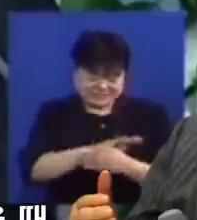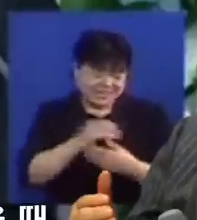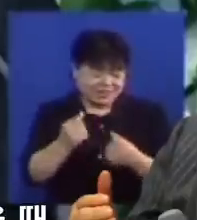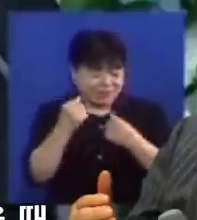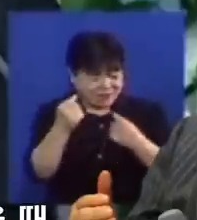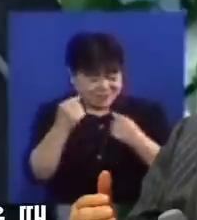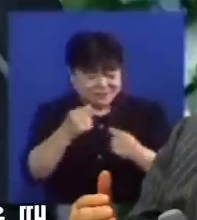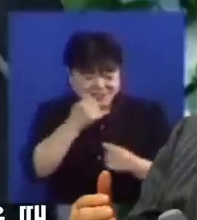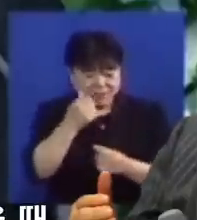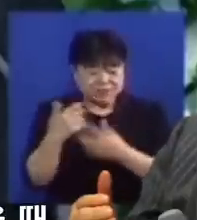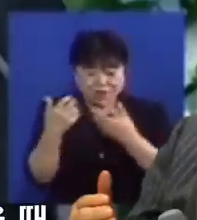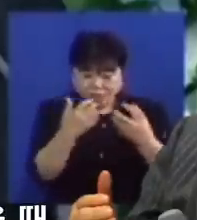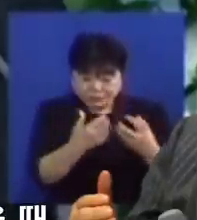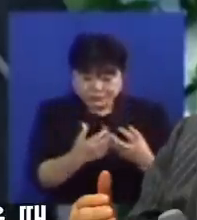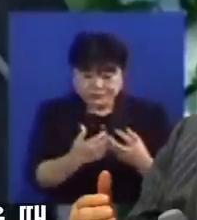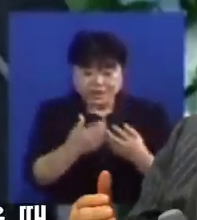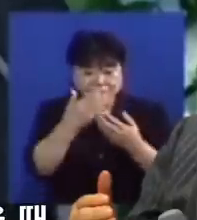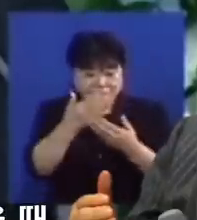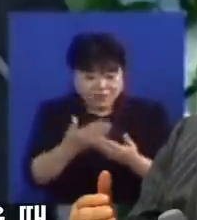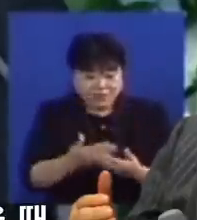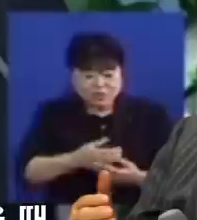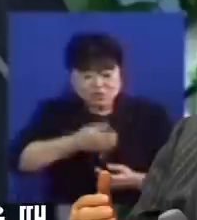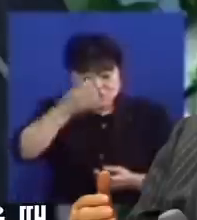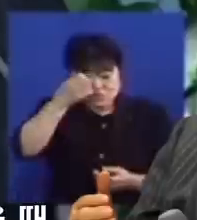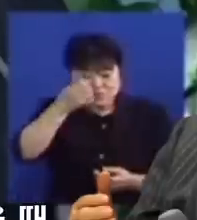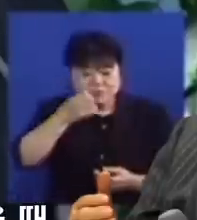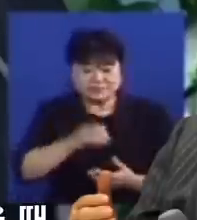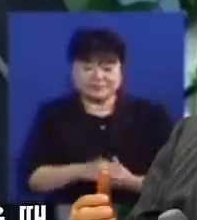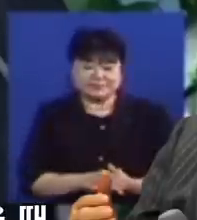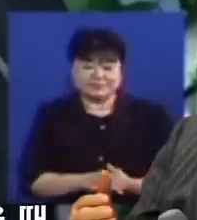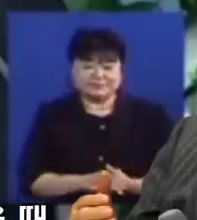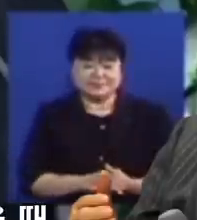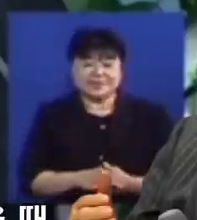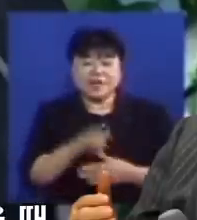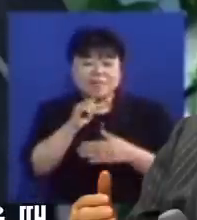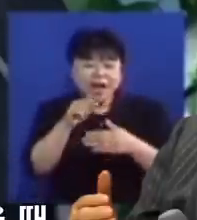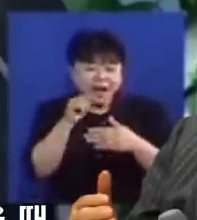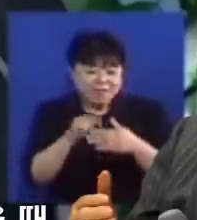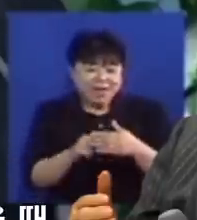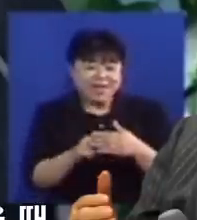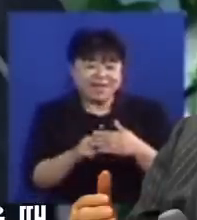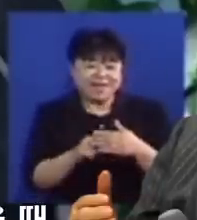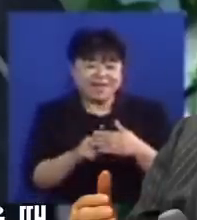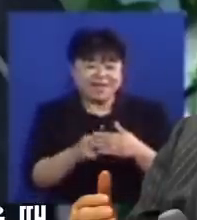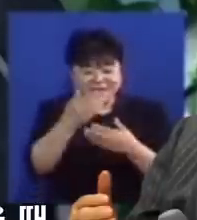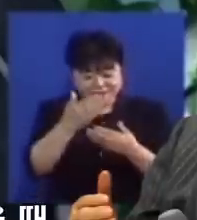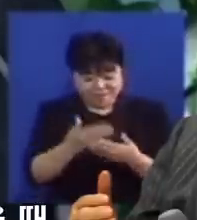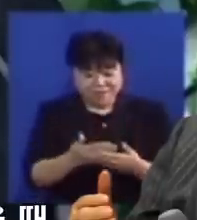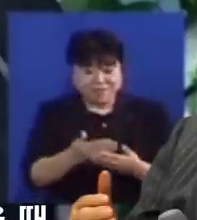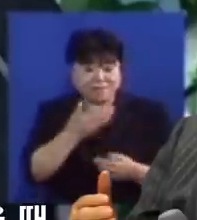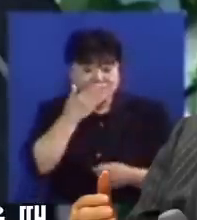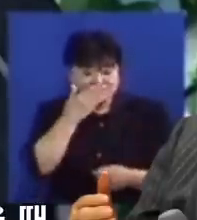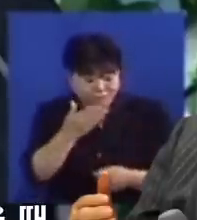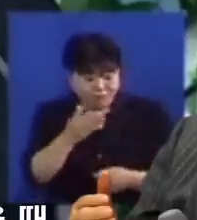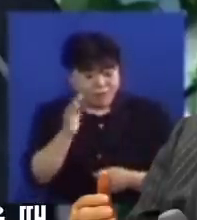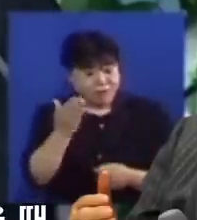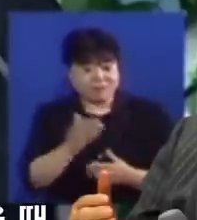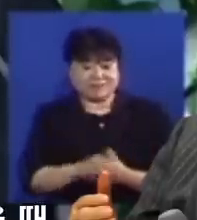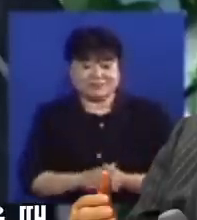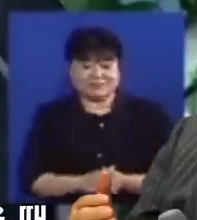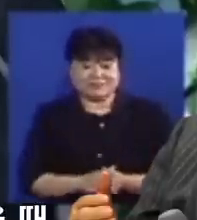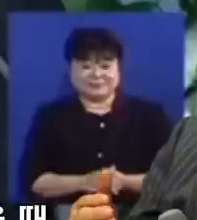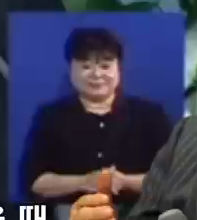잘됨에 강건하고 생명을 얻되 넘치게는 꿈을 마음속에 받아들일 수가 있기 때문인